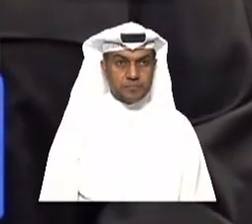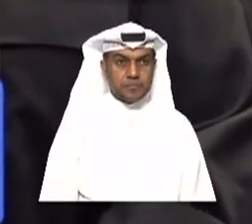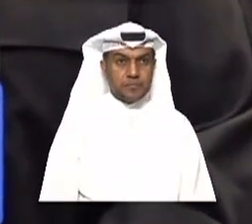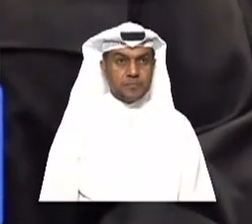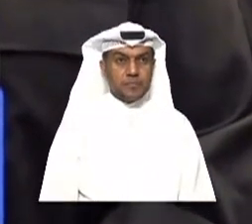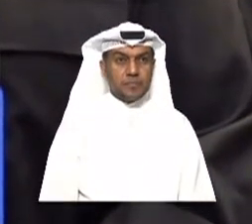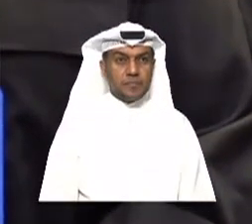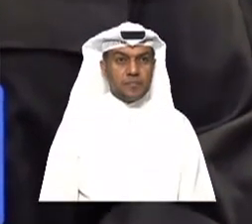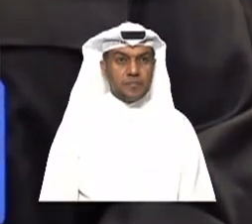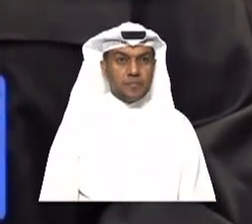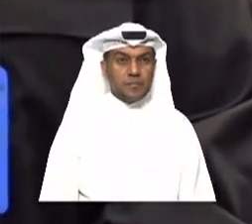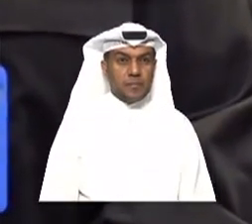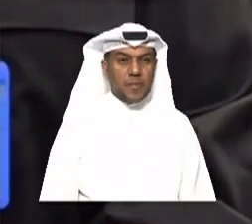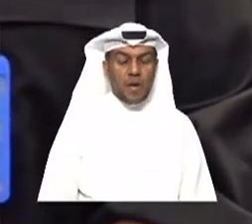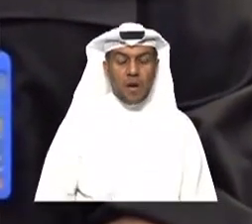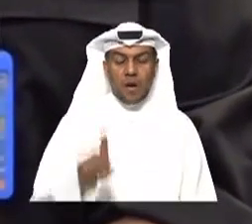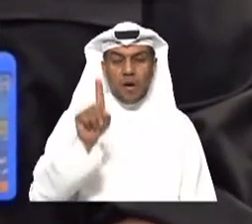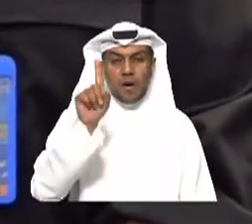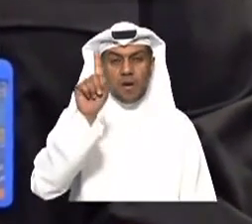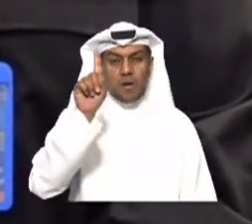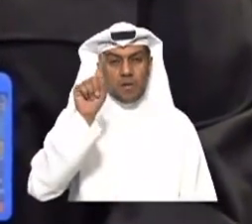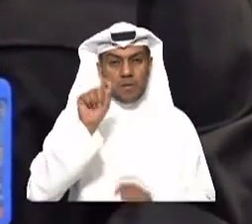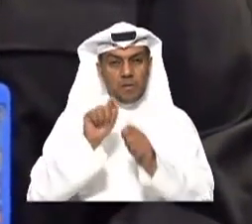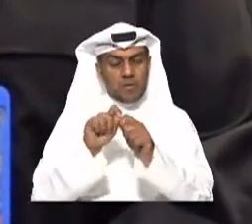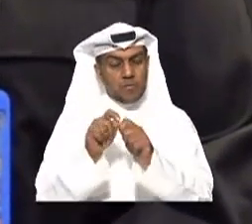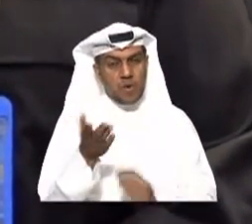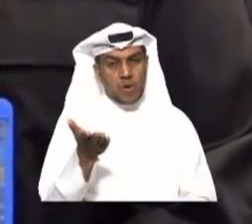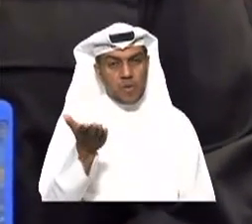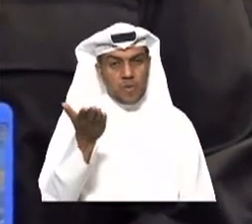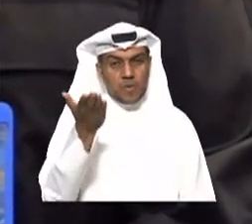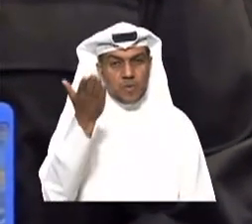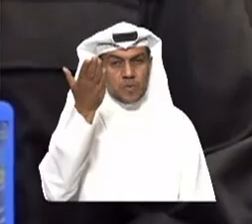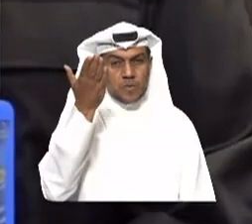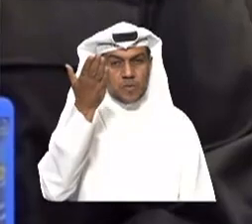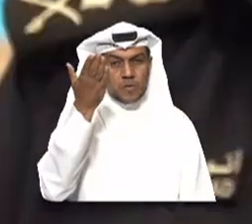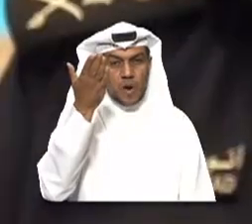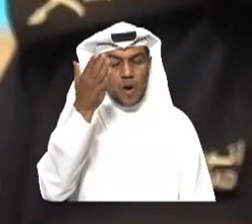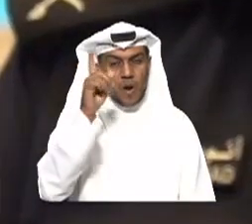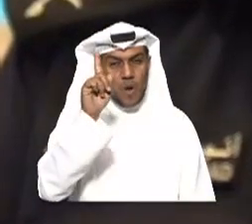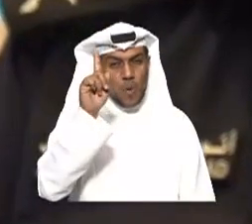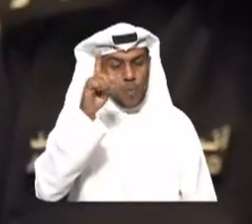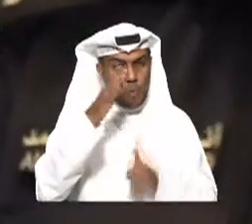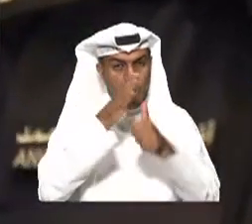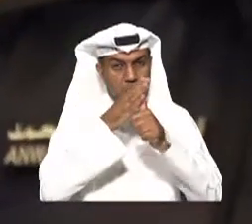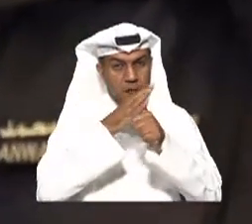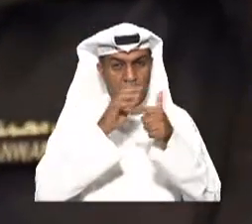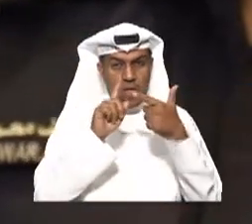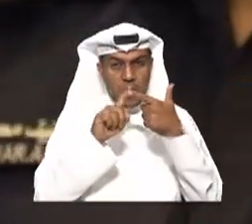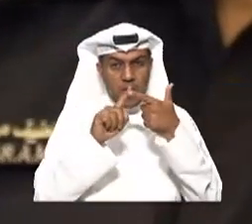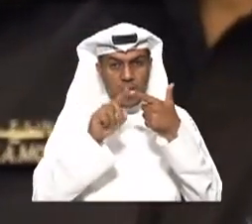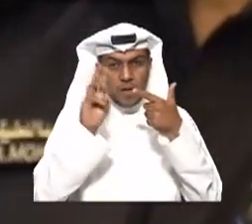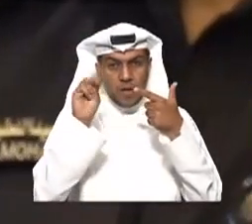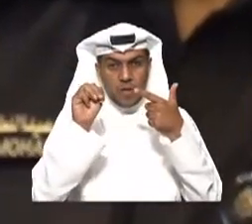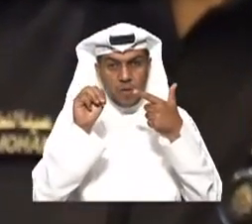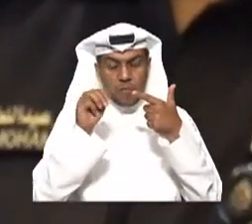الله سبحانه وتعالى في علاه ثم قسمكم ثم أهل